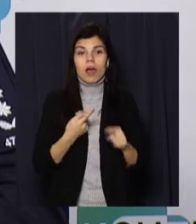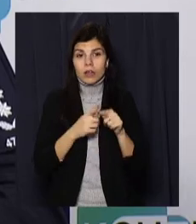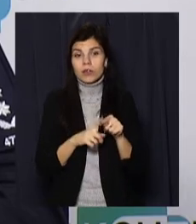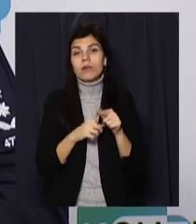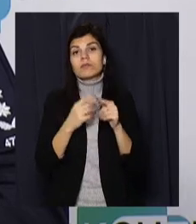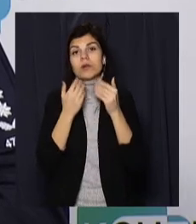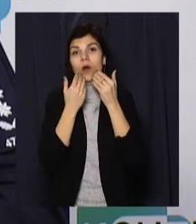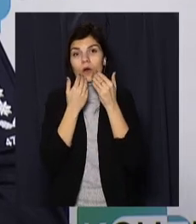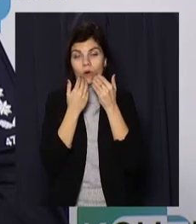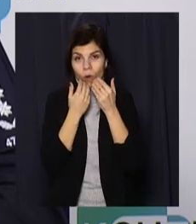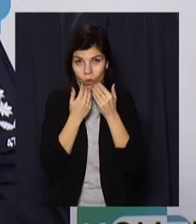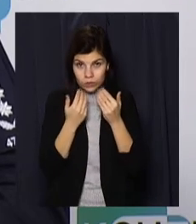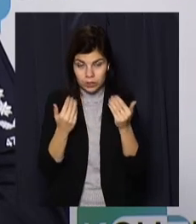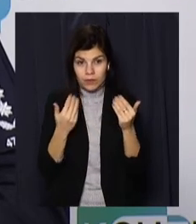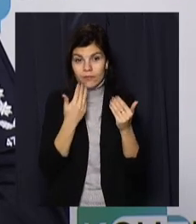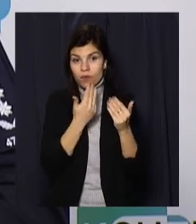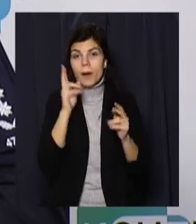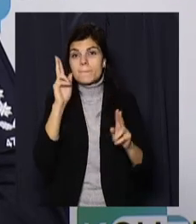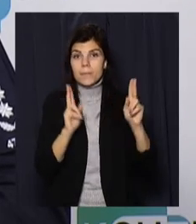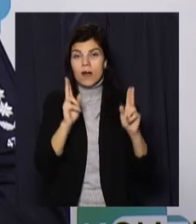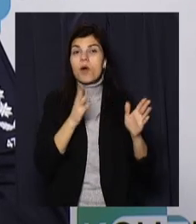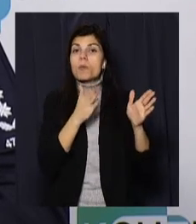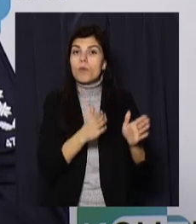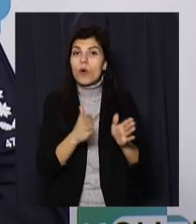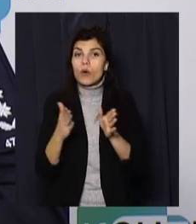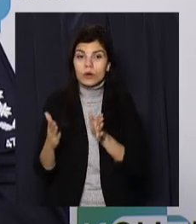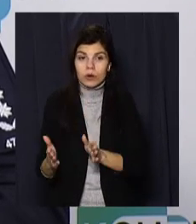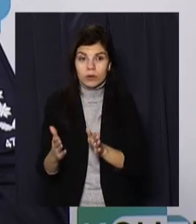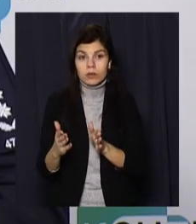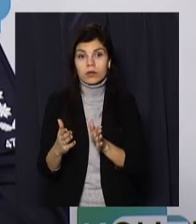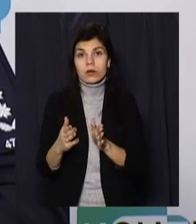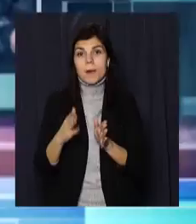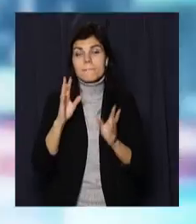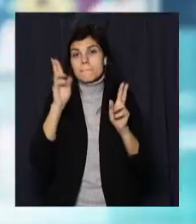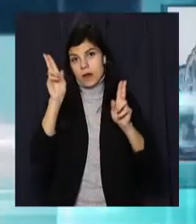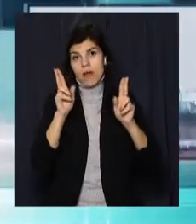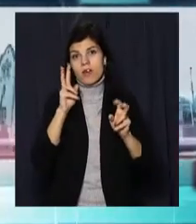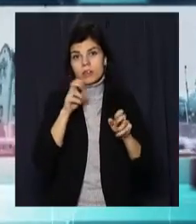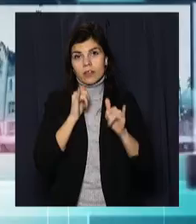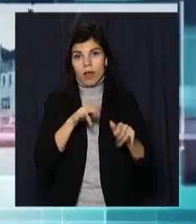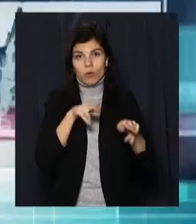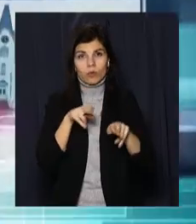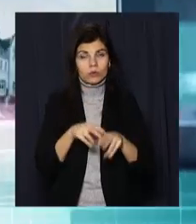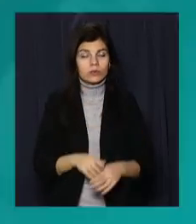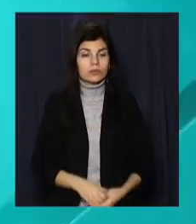останніми мисливцями правил порядку проведення полювання.